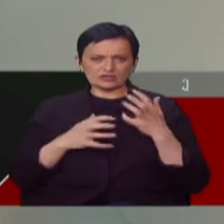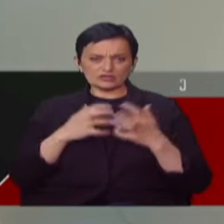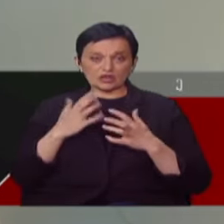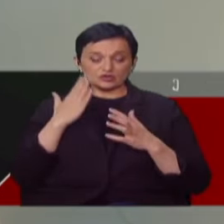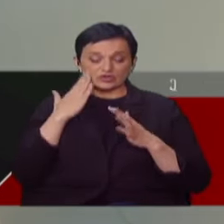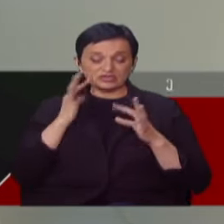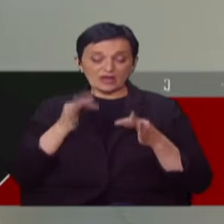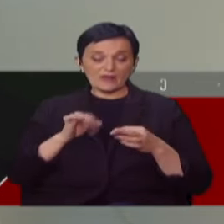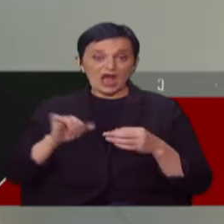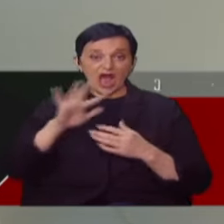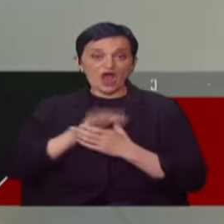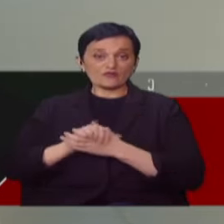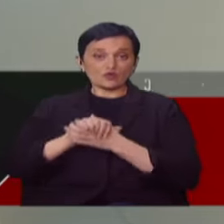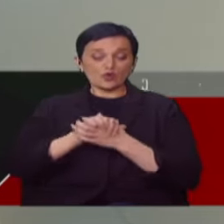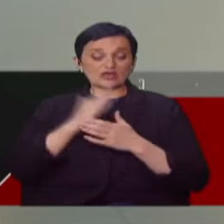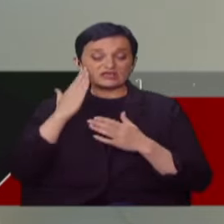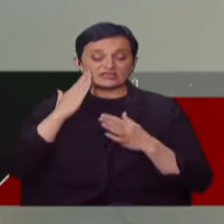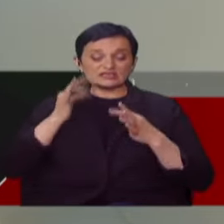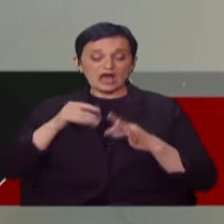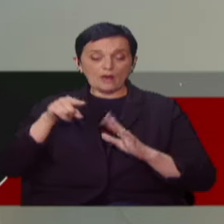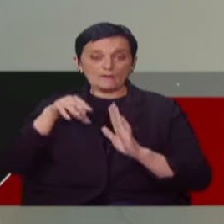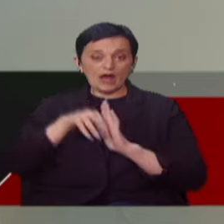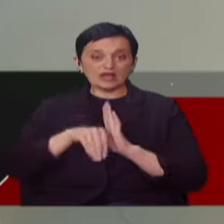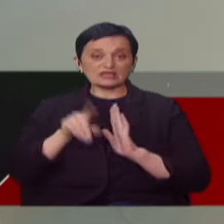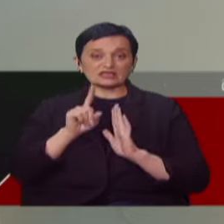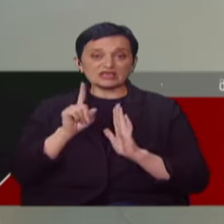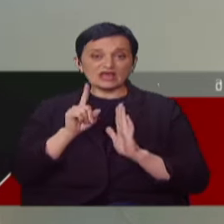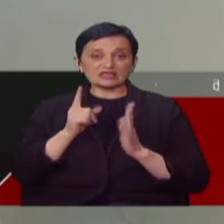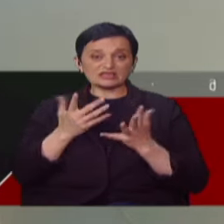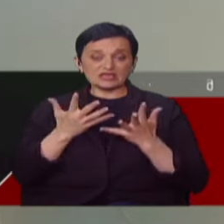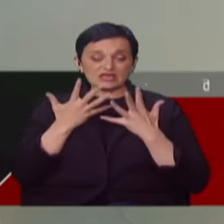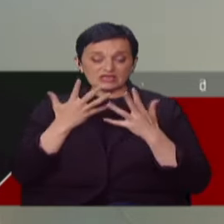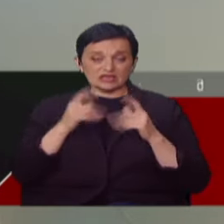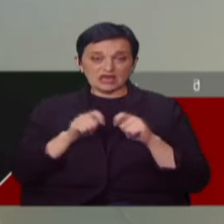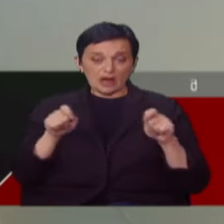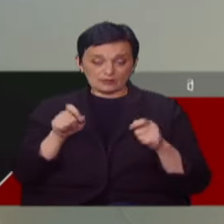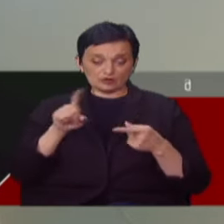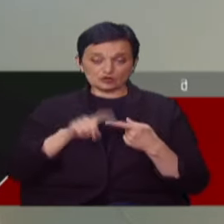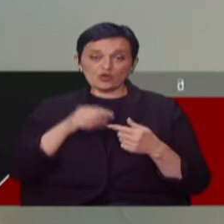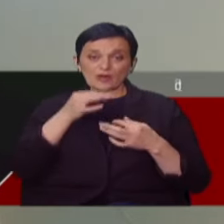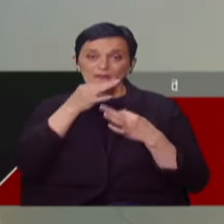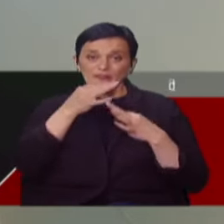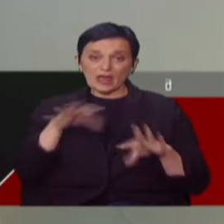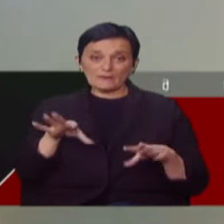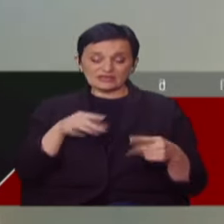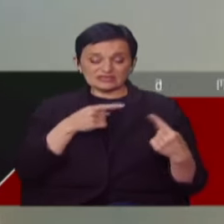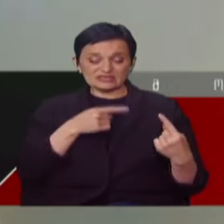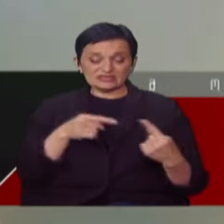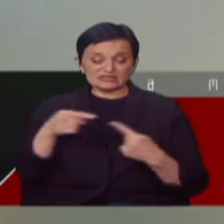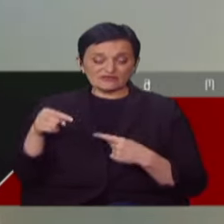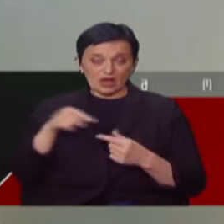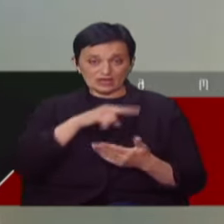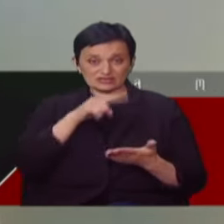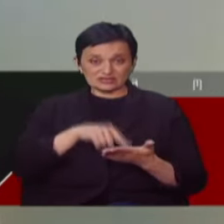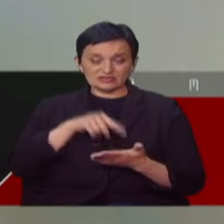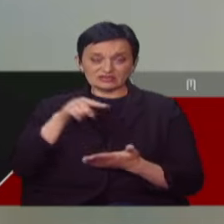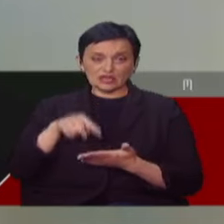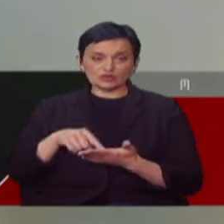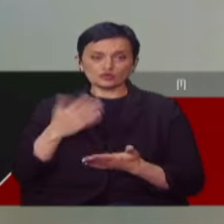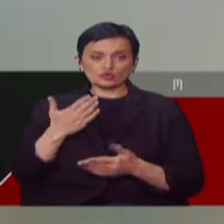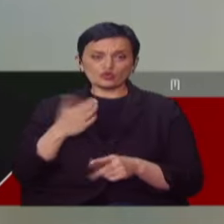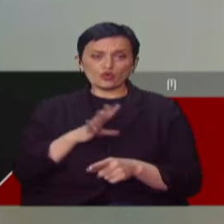სამართალში და ევროკავშირის სამართალში, რაც გამჭვირვალეობას ეხება. იმიტომ რომ ნებისმიერი სხვა საკითხი,